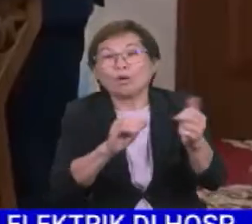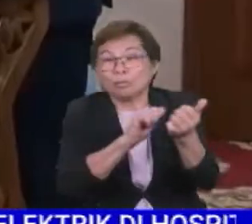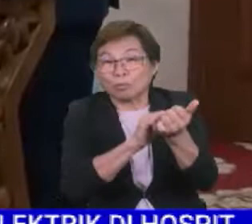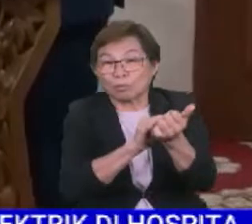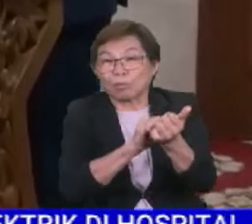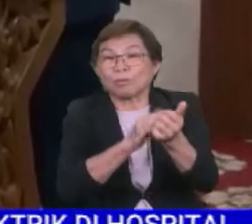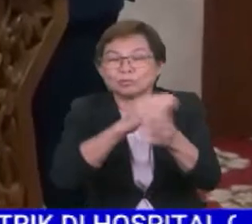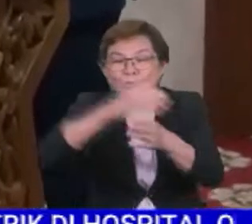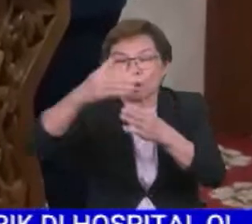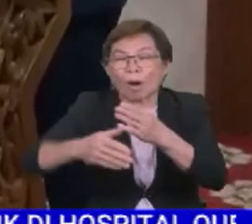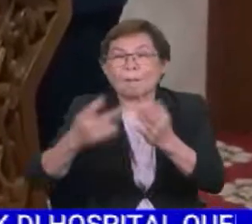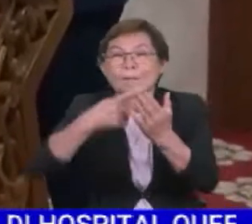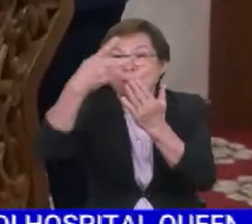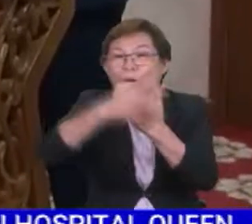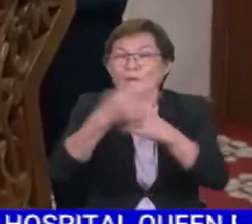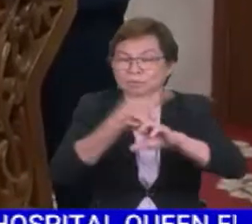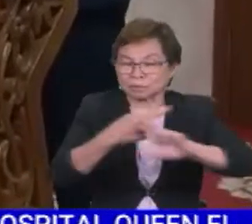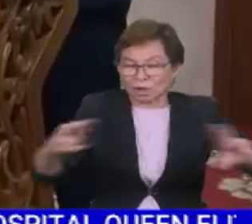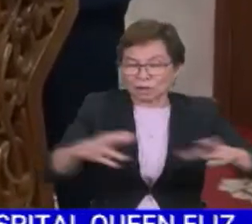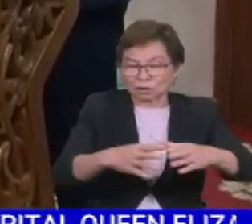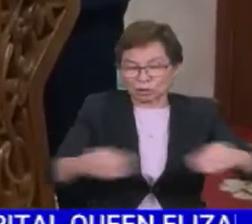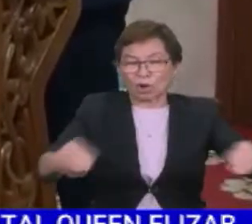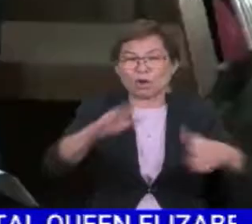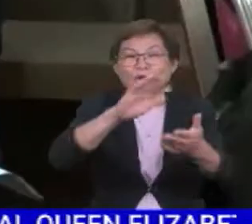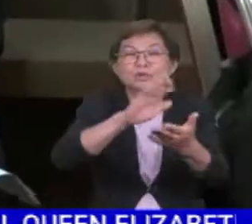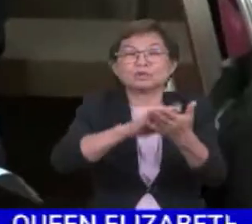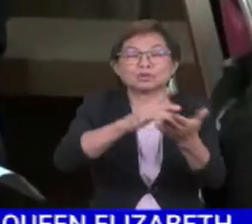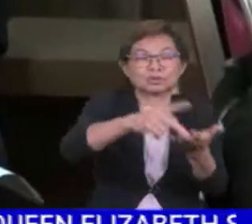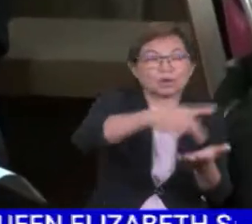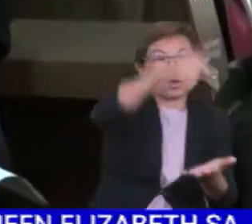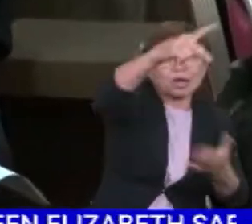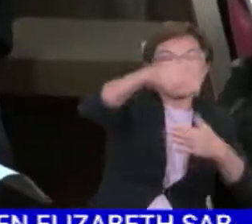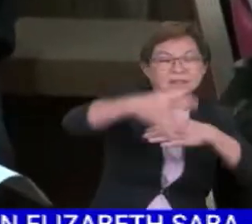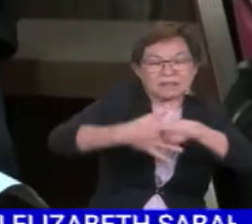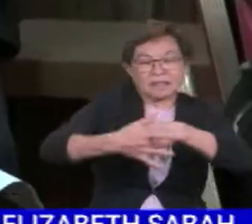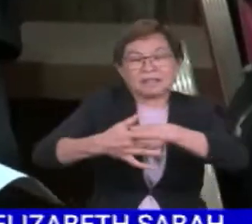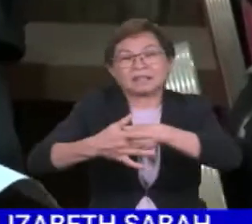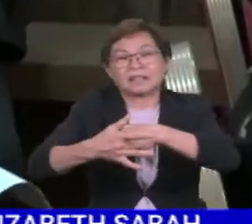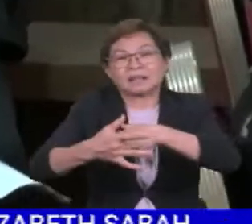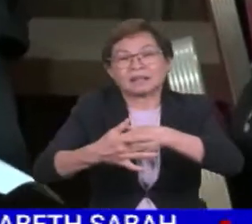menempatkan program persediaan jepun dikali Sin tek Shah Alam